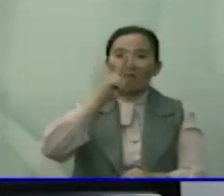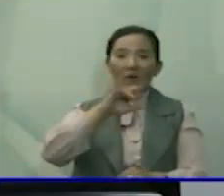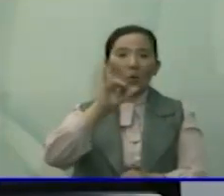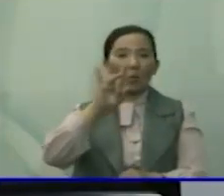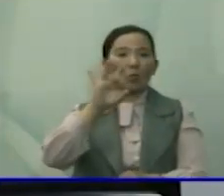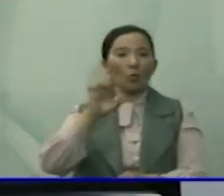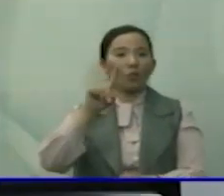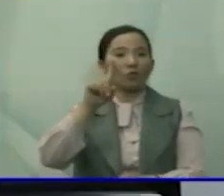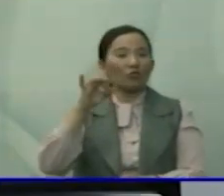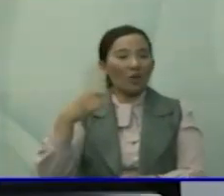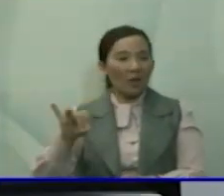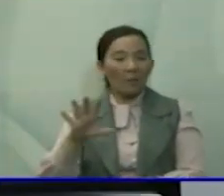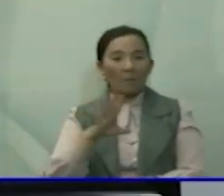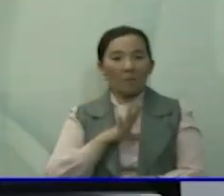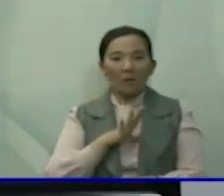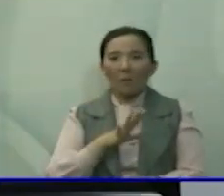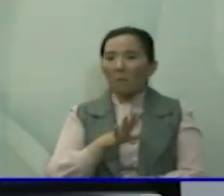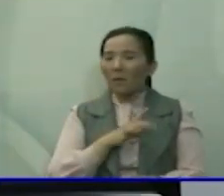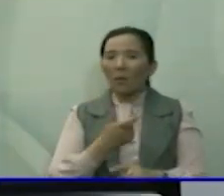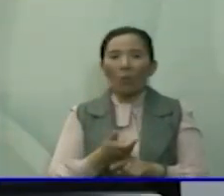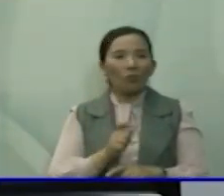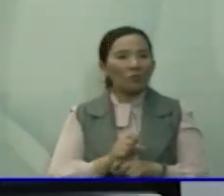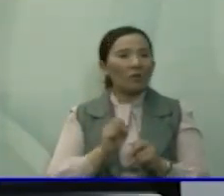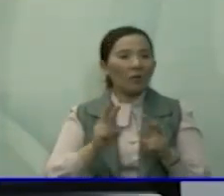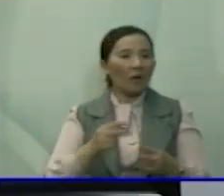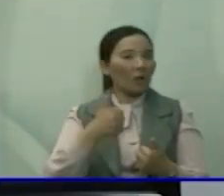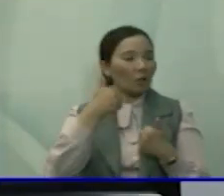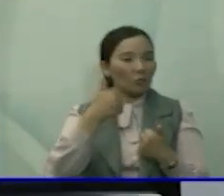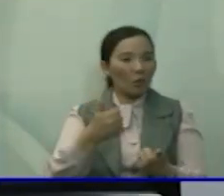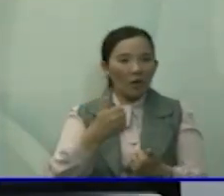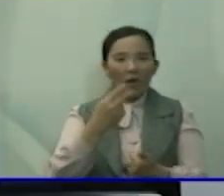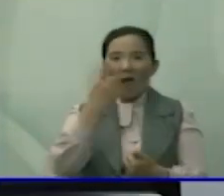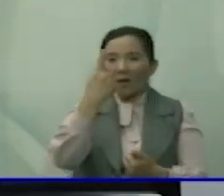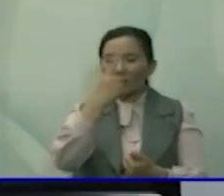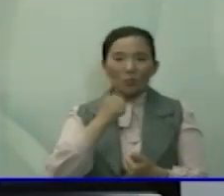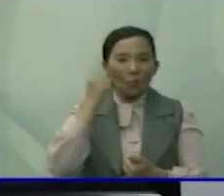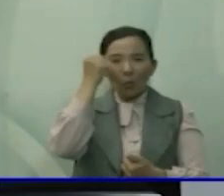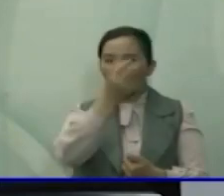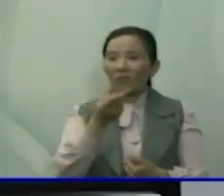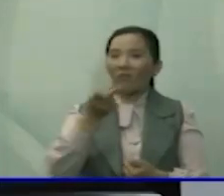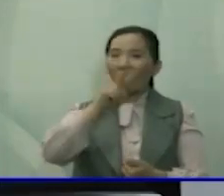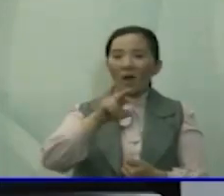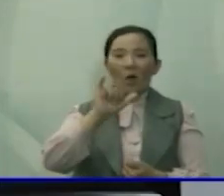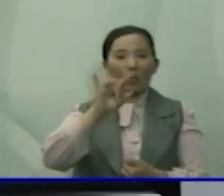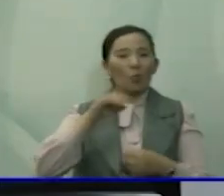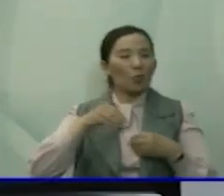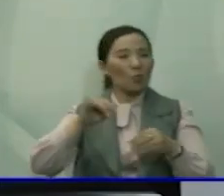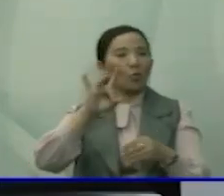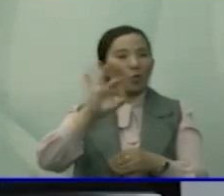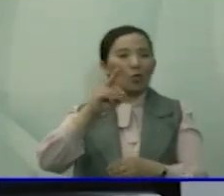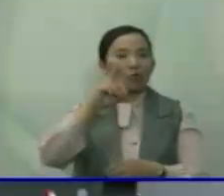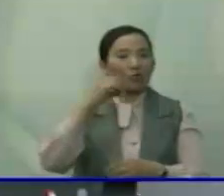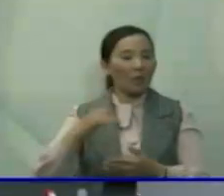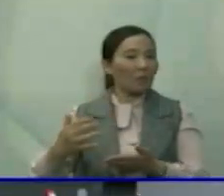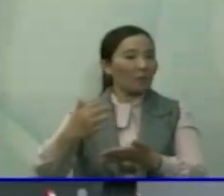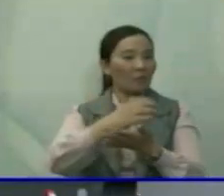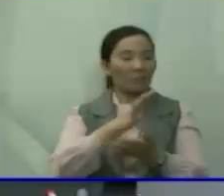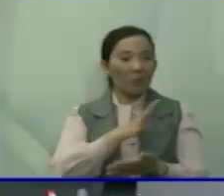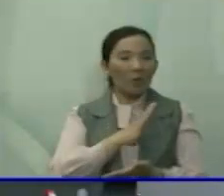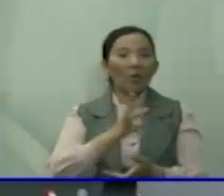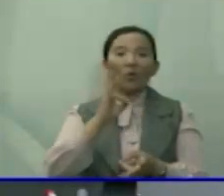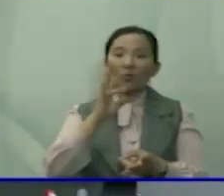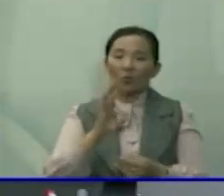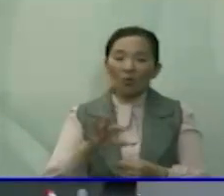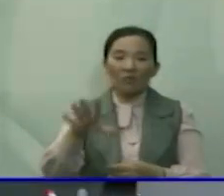подумать как это было хорошо два урожая в год но все дело в том что крестьяне вынуждены